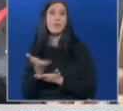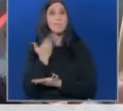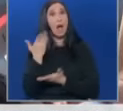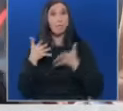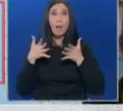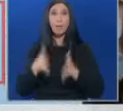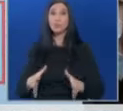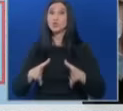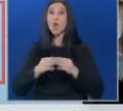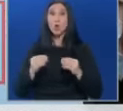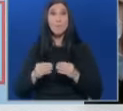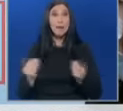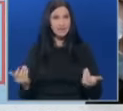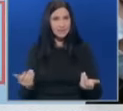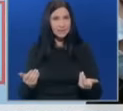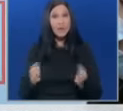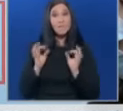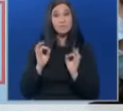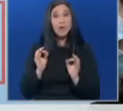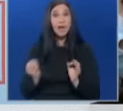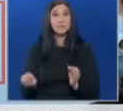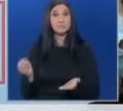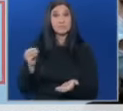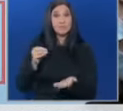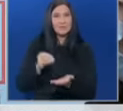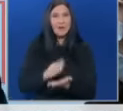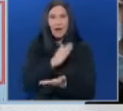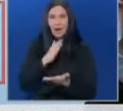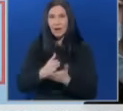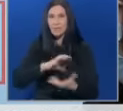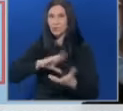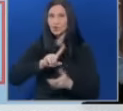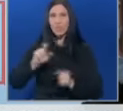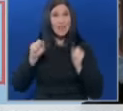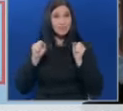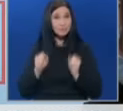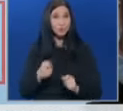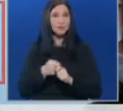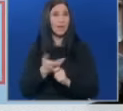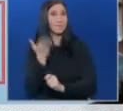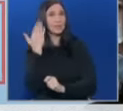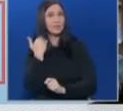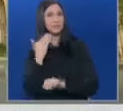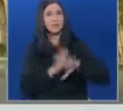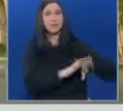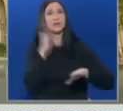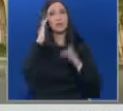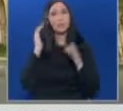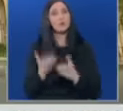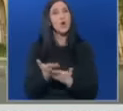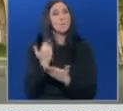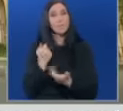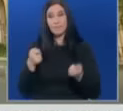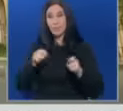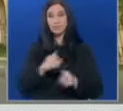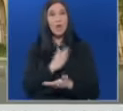за румънците. Така се слага край на политическата нестабилност, създадена от предишното дясно правителство. Преди